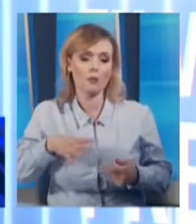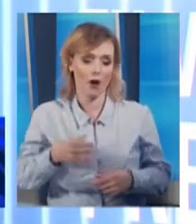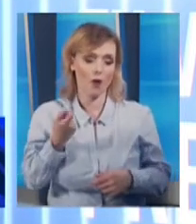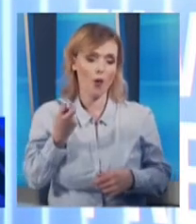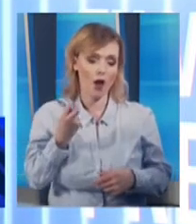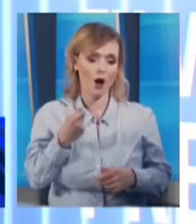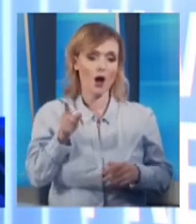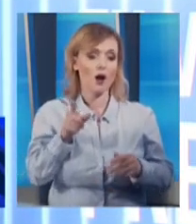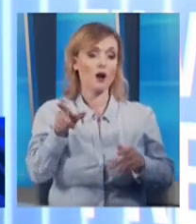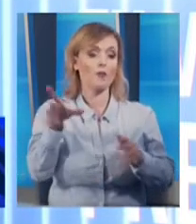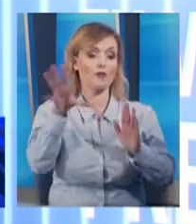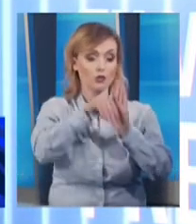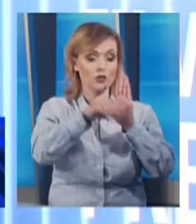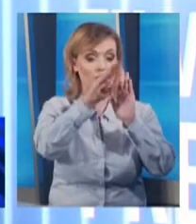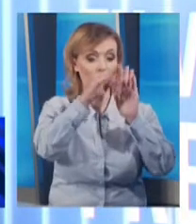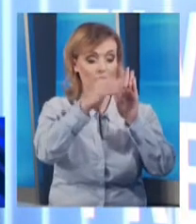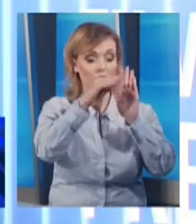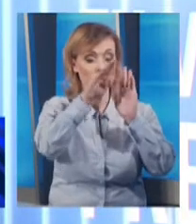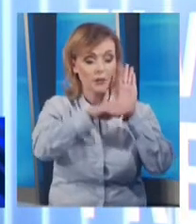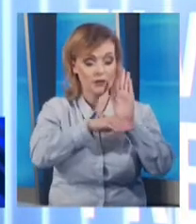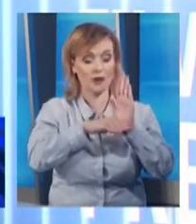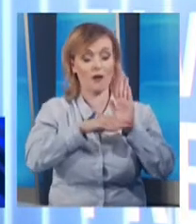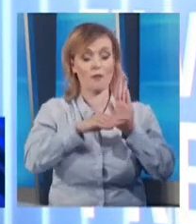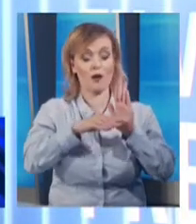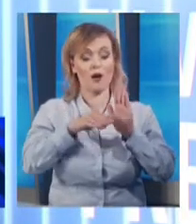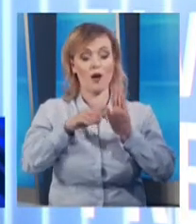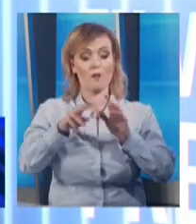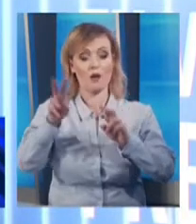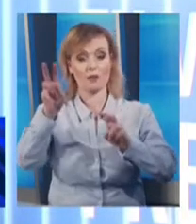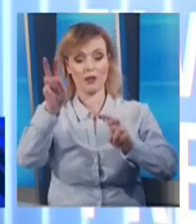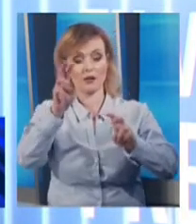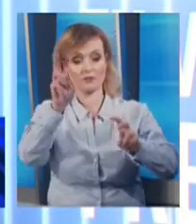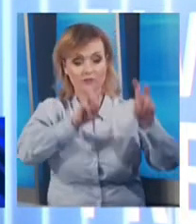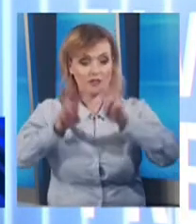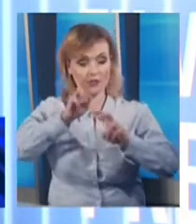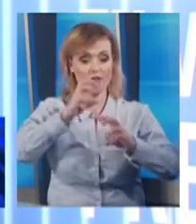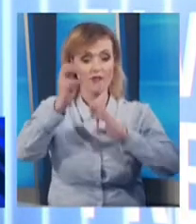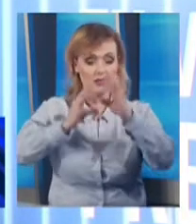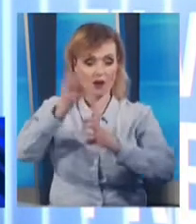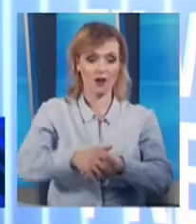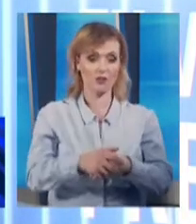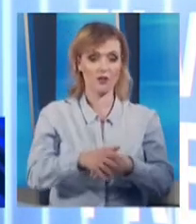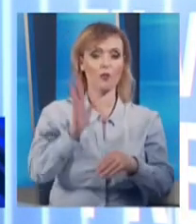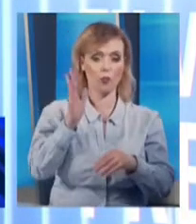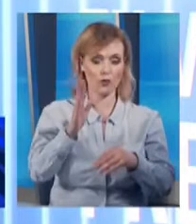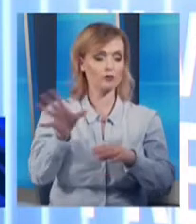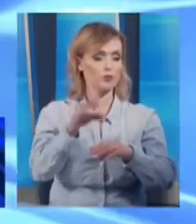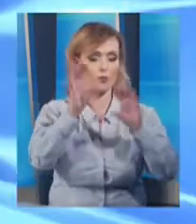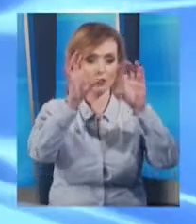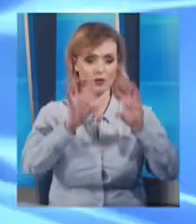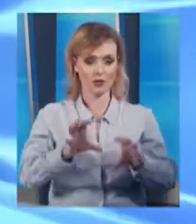listele de investigații internaționale, așa va fi adus acasă, pe baza legii, pe baza respectării asta tuturor. Asta nu e